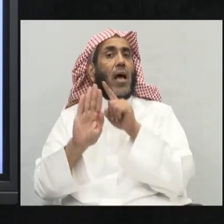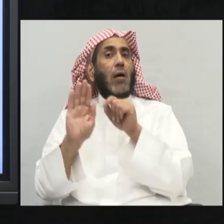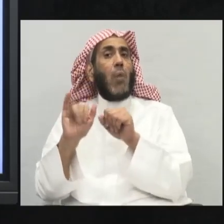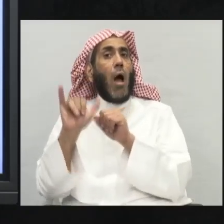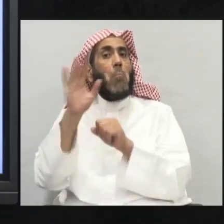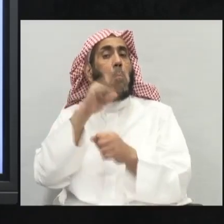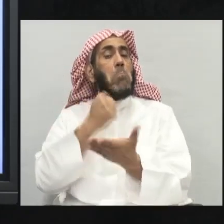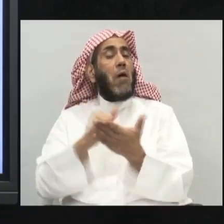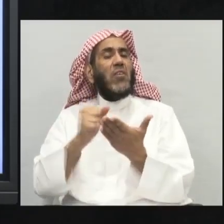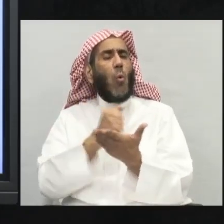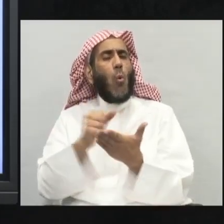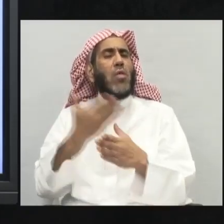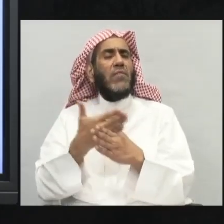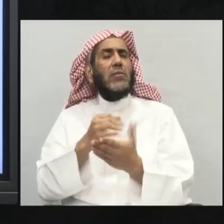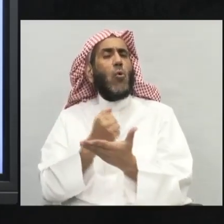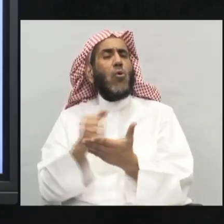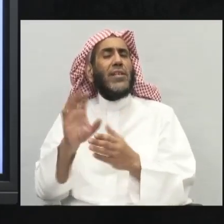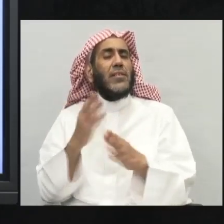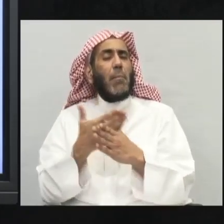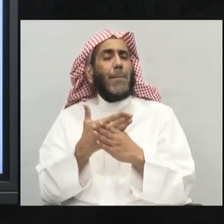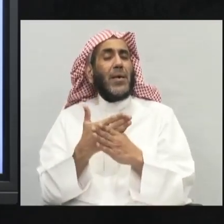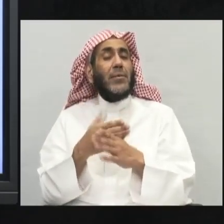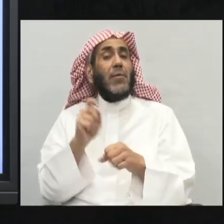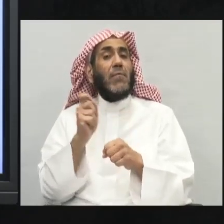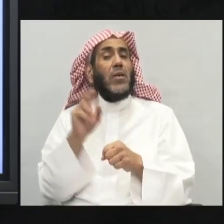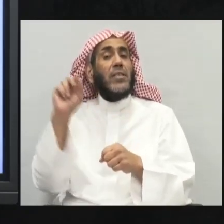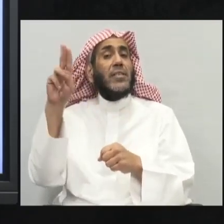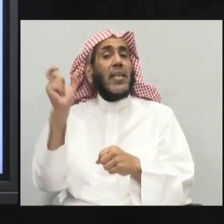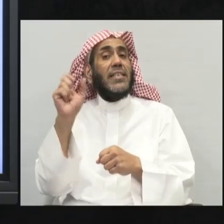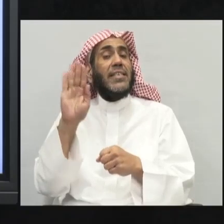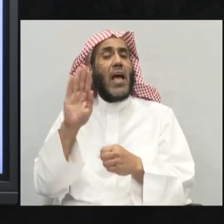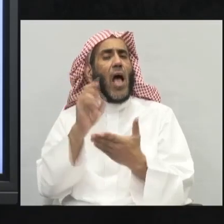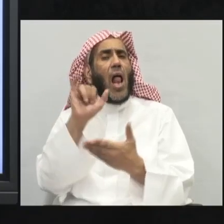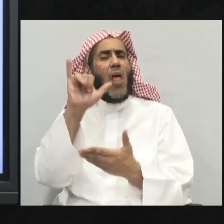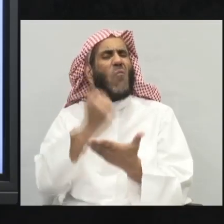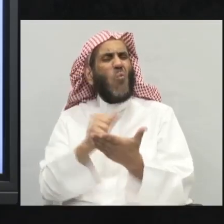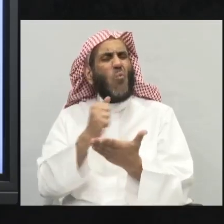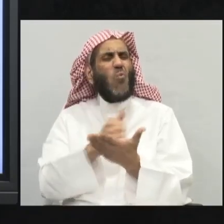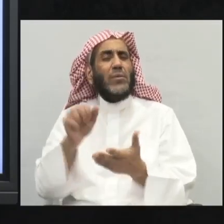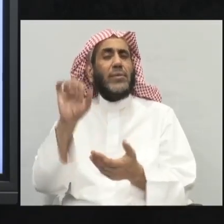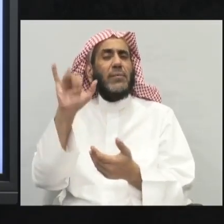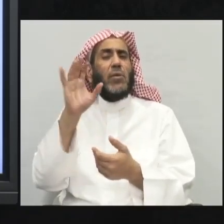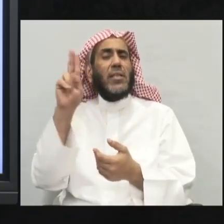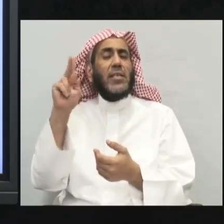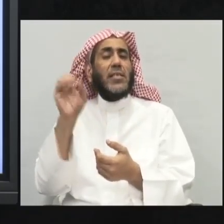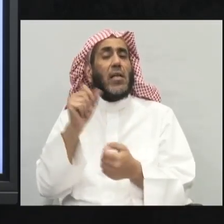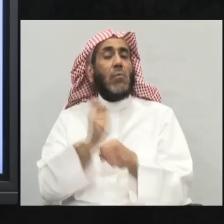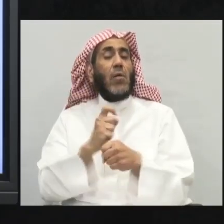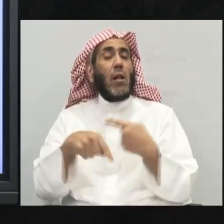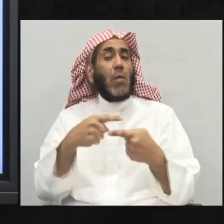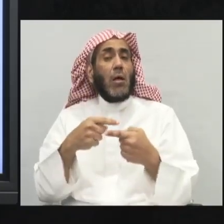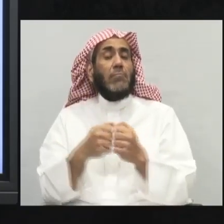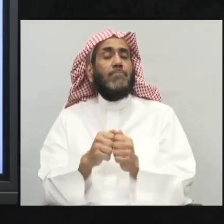حذفت الالف ما سبب حذف الالف هنا الفعل تنسى سبب حذف الالف ان الفعل المضارع هنا